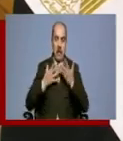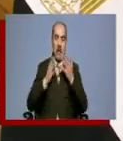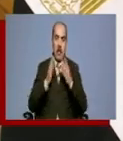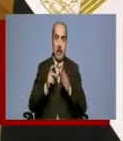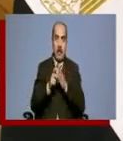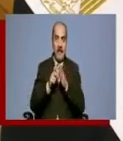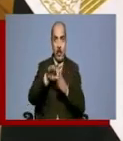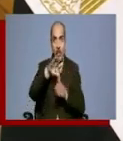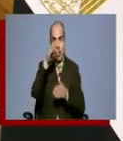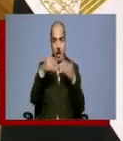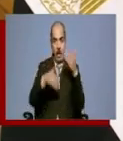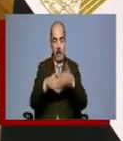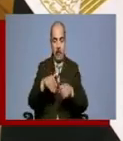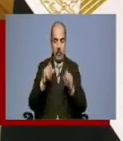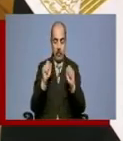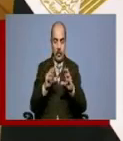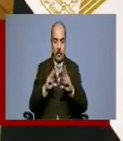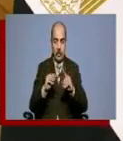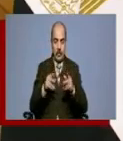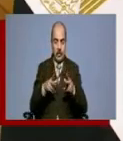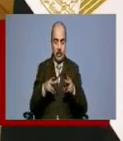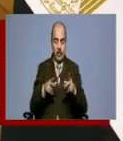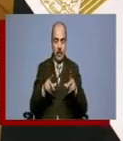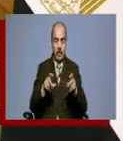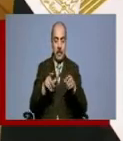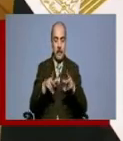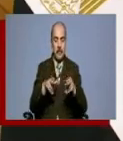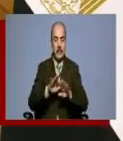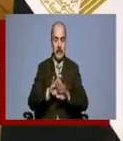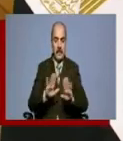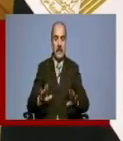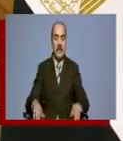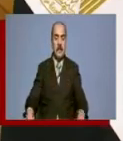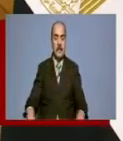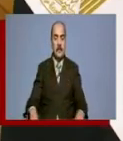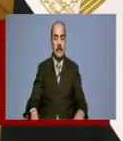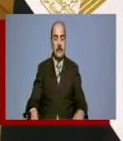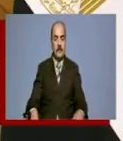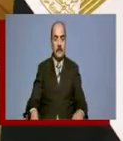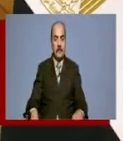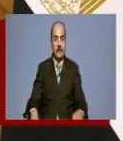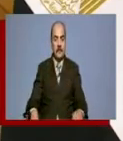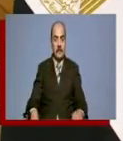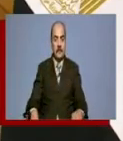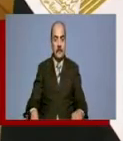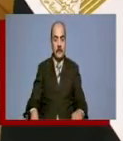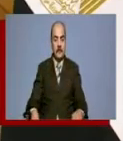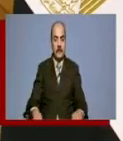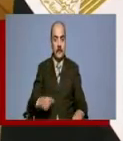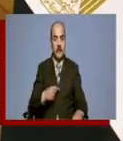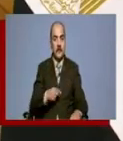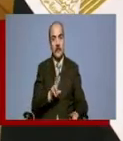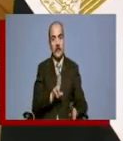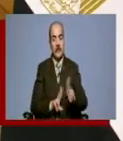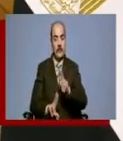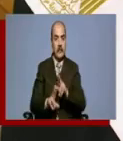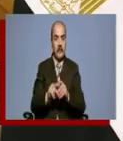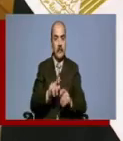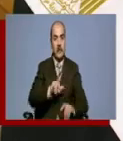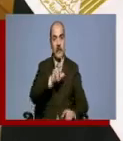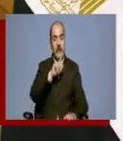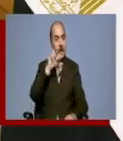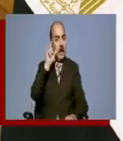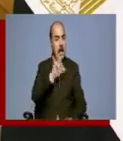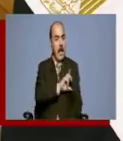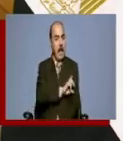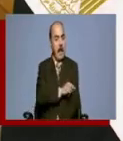سعي من لحصد مكاسب سياسيه سواء من قاده الاحتلال الاسرائيلي او من الاداره الامريكيه اللي فشلت في اوكرانيا بتحاول ان هي